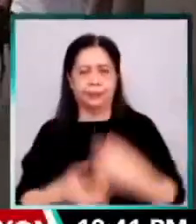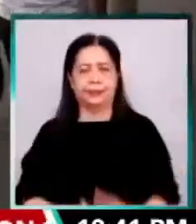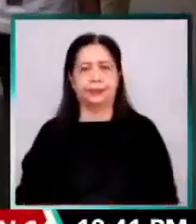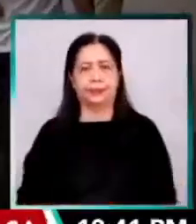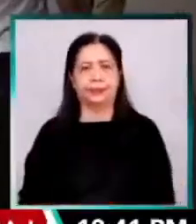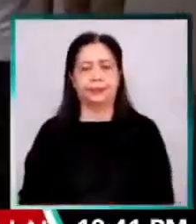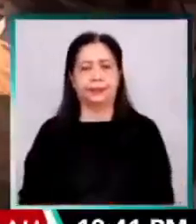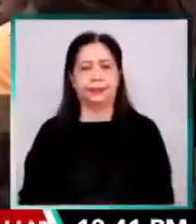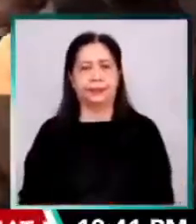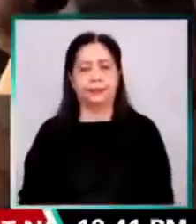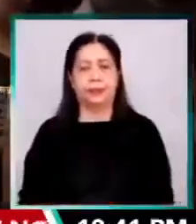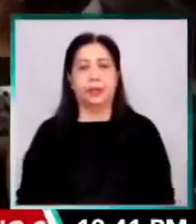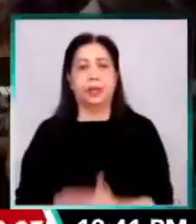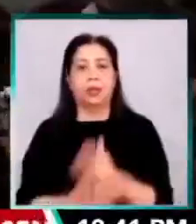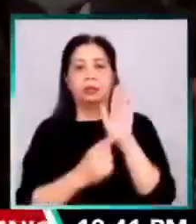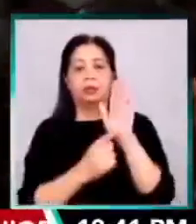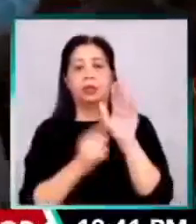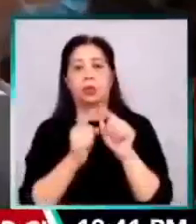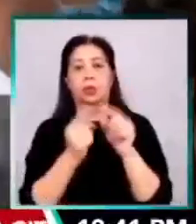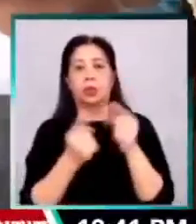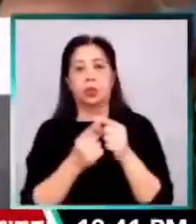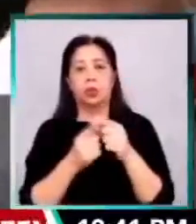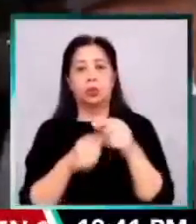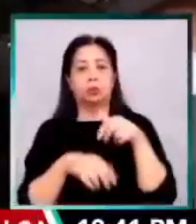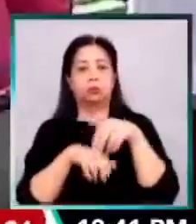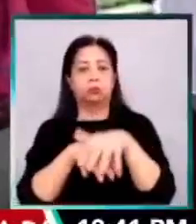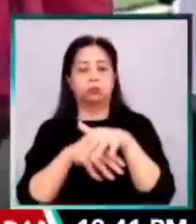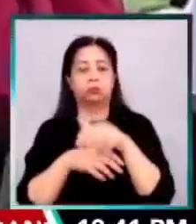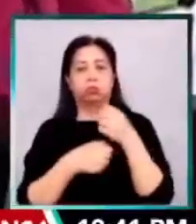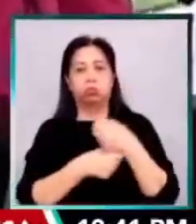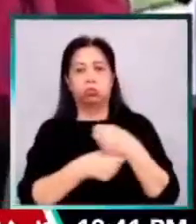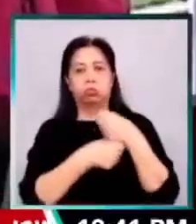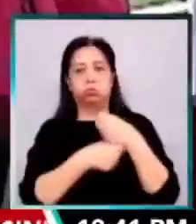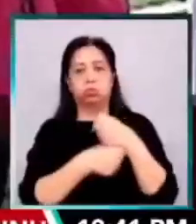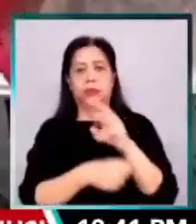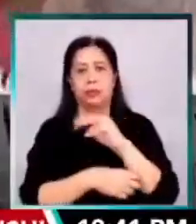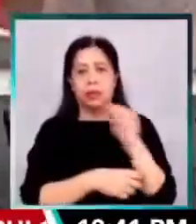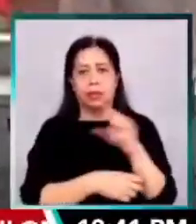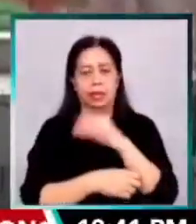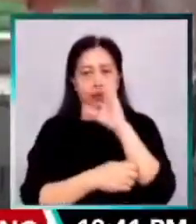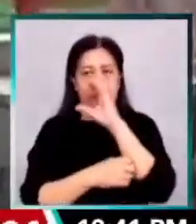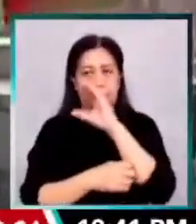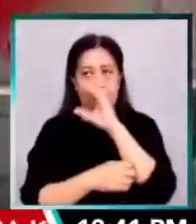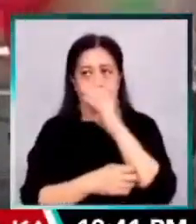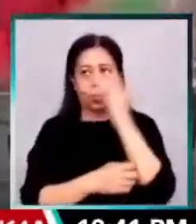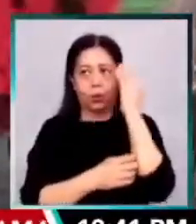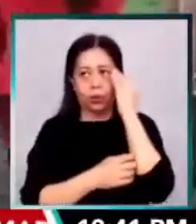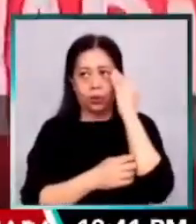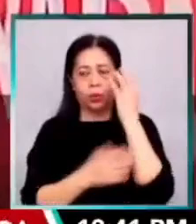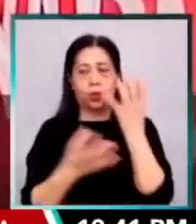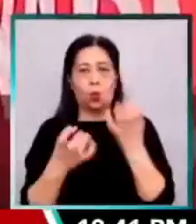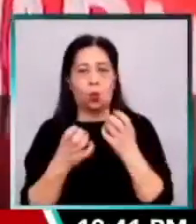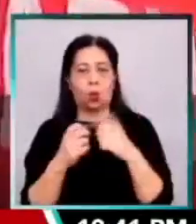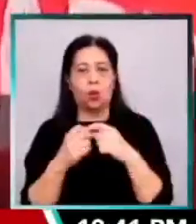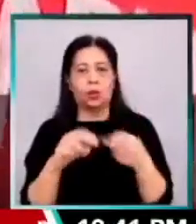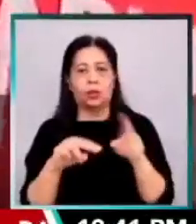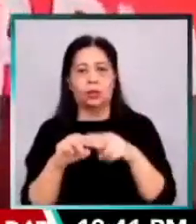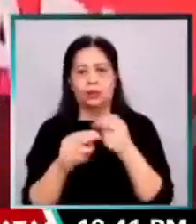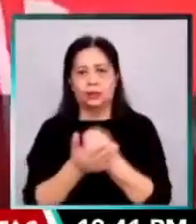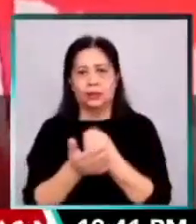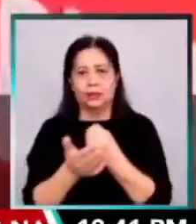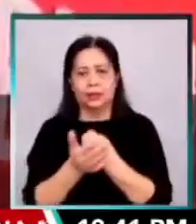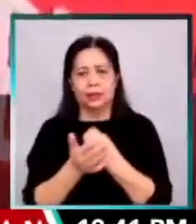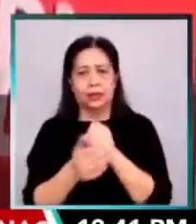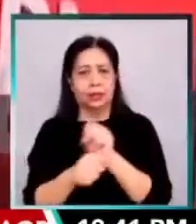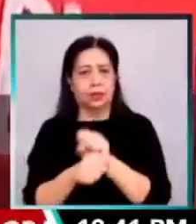Ilang militanteng grupo naman ang nagkilos protesta sa Maynila at Cebu. Hiling nila ang dagdag sahod sa mga manggagawa at mapababa